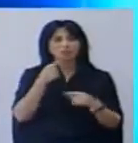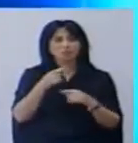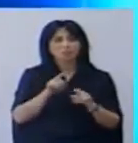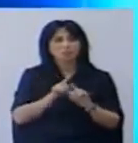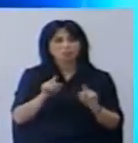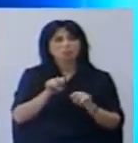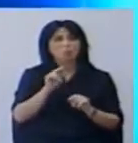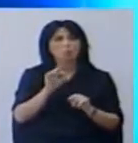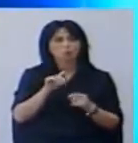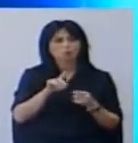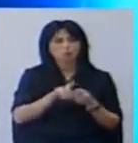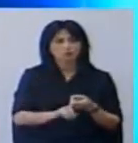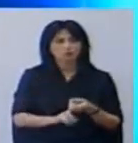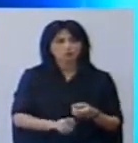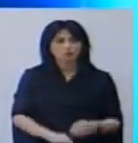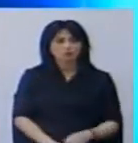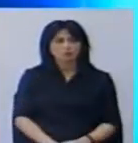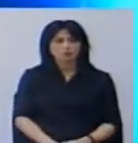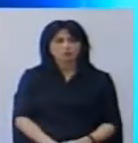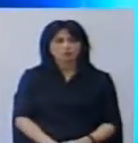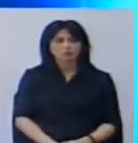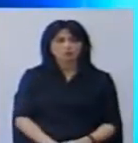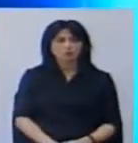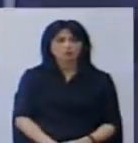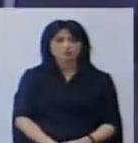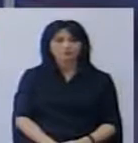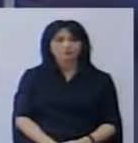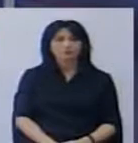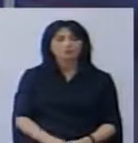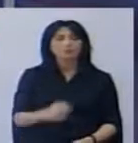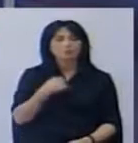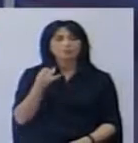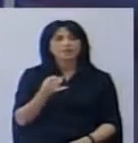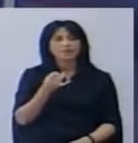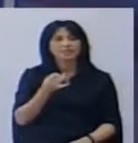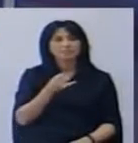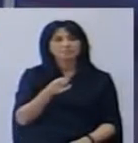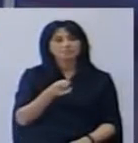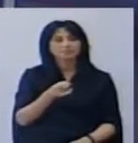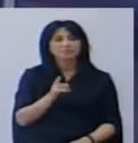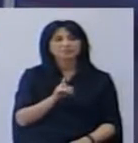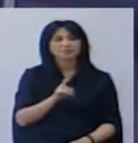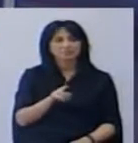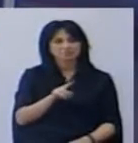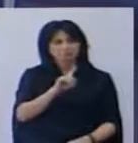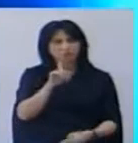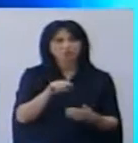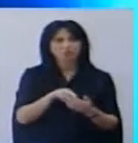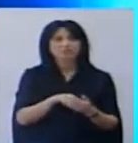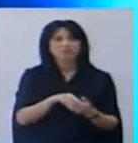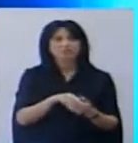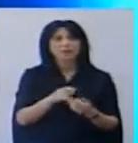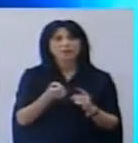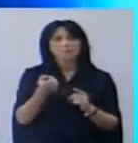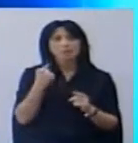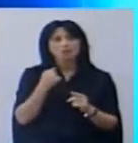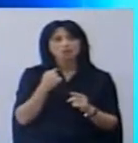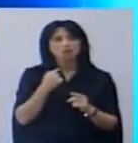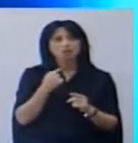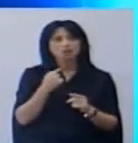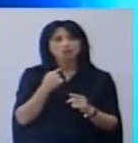განსაკუთრებით ფოთთან დაკავშირებით, გაგვიგია ჩვენ. მე და ამ შემთხვევაში ალბათ საინტერესოა ასეც დაისვას კითხვა, მაშინ